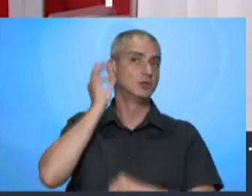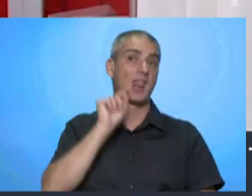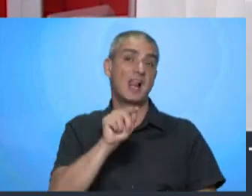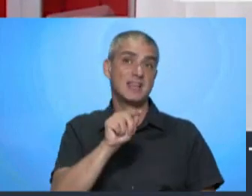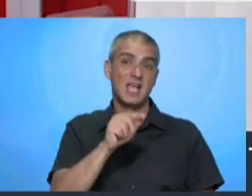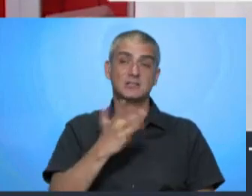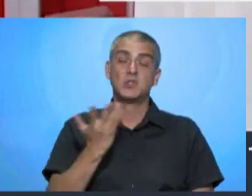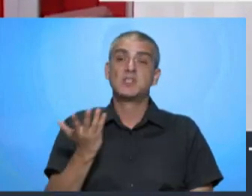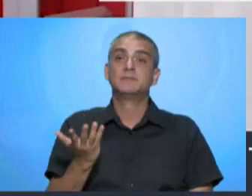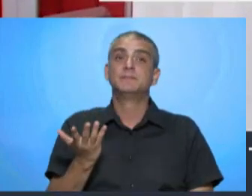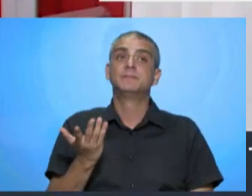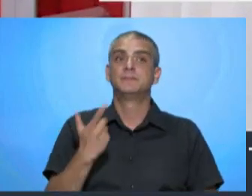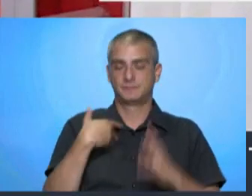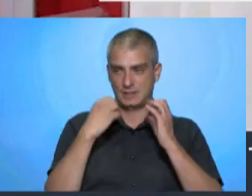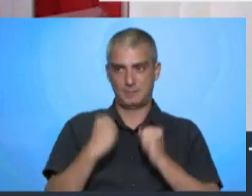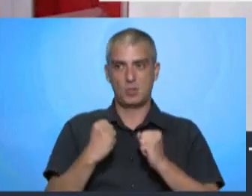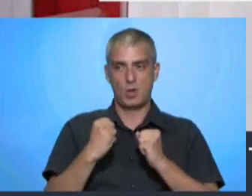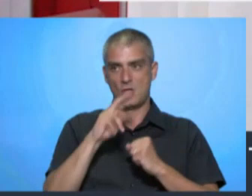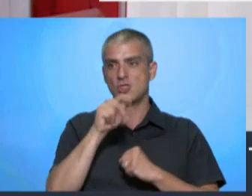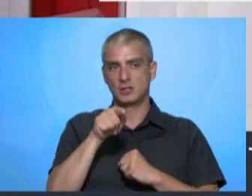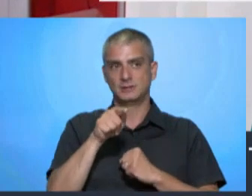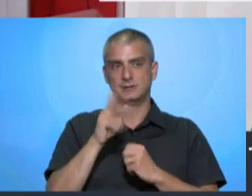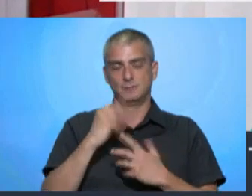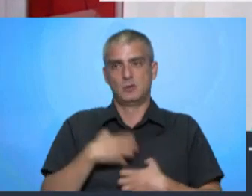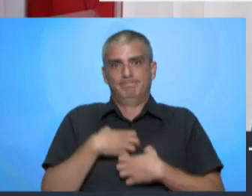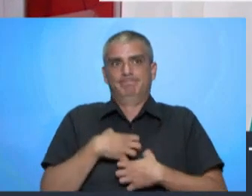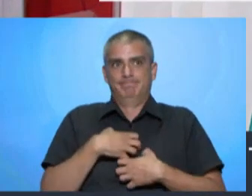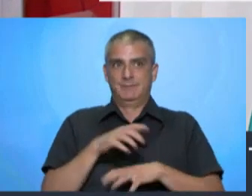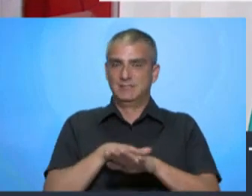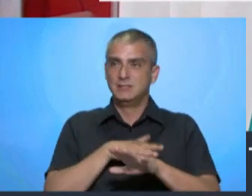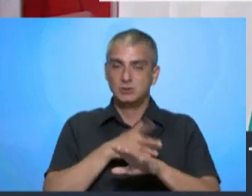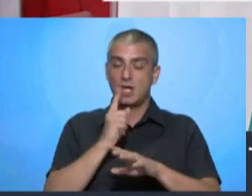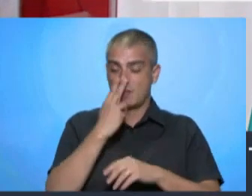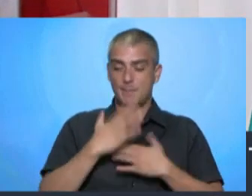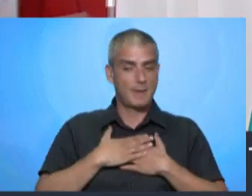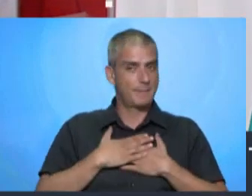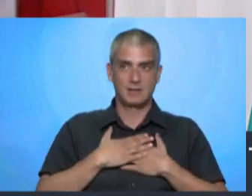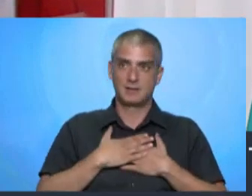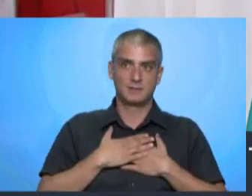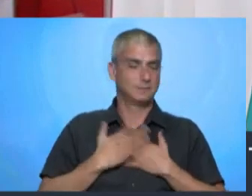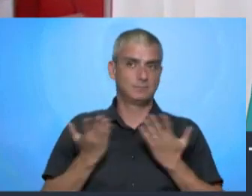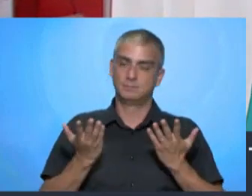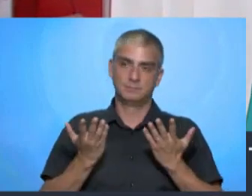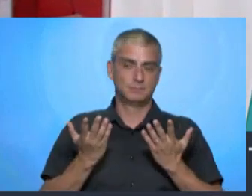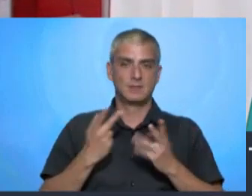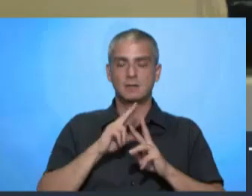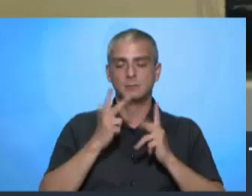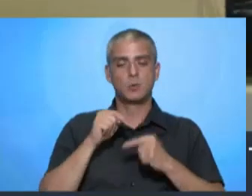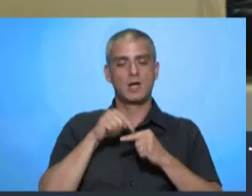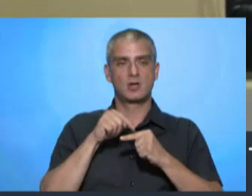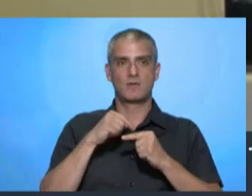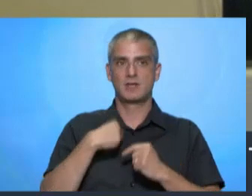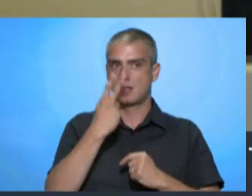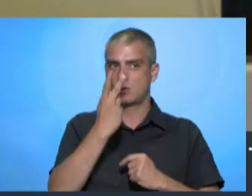הזאת. אז בוודאי שהנושא הזה הוא נושא טעון רגשית, אבל מבחינתי הוא טעון רגשית באופן החיובי. אני רואה